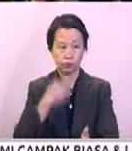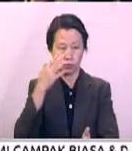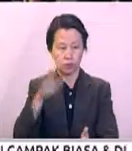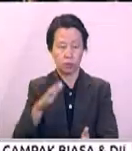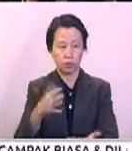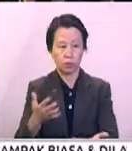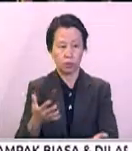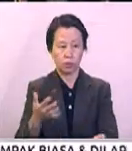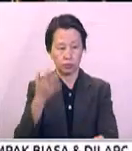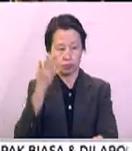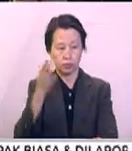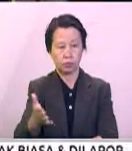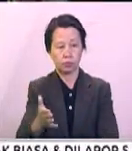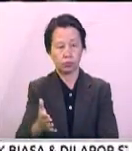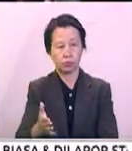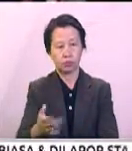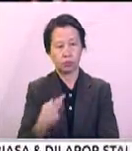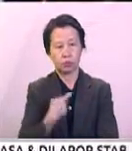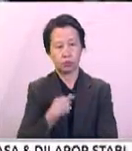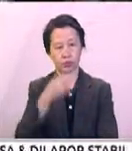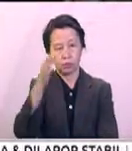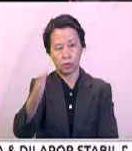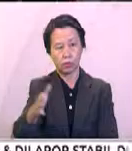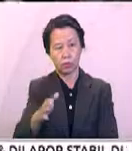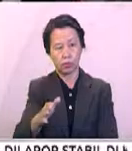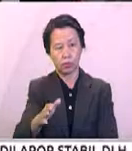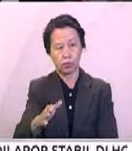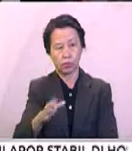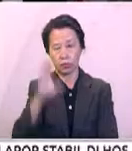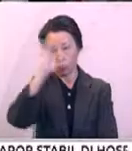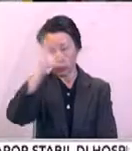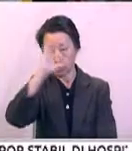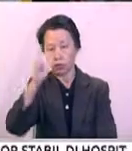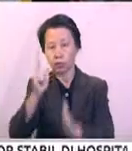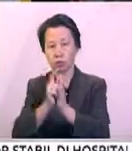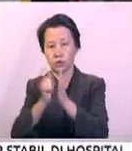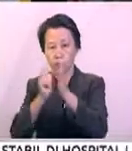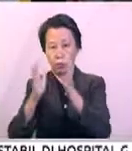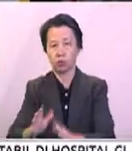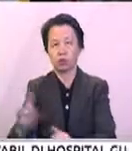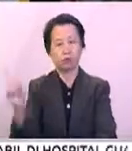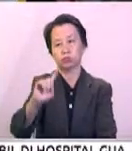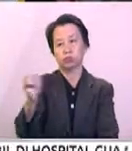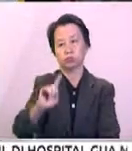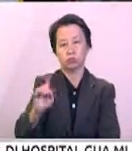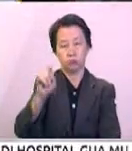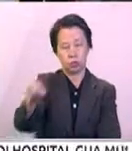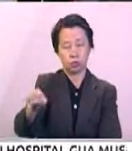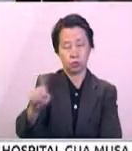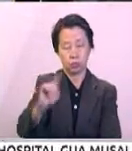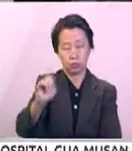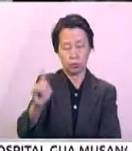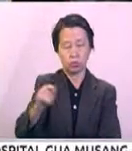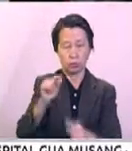surat apa nama daripada peguam kita untuk mere